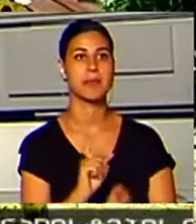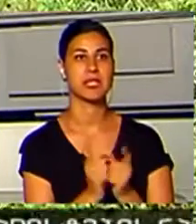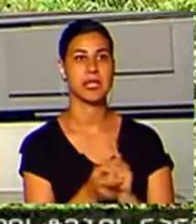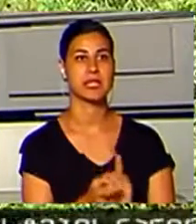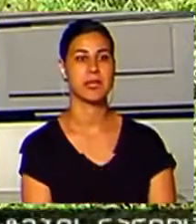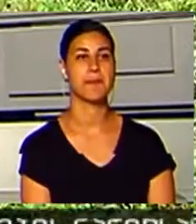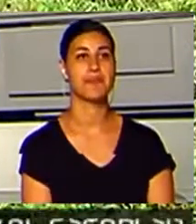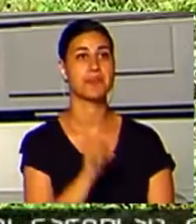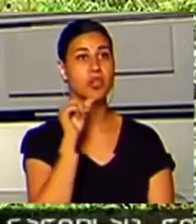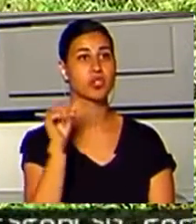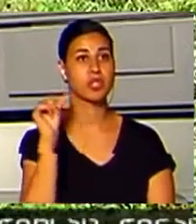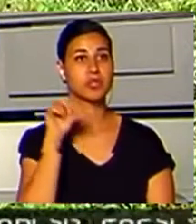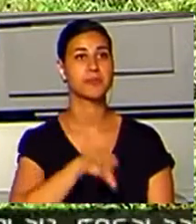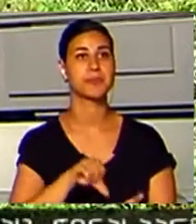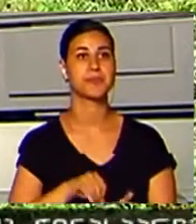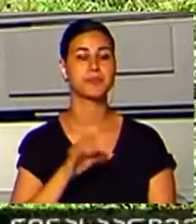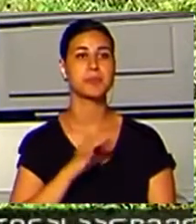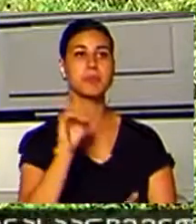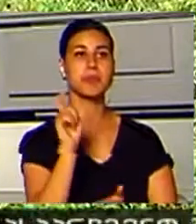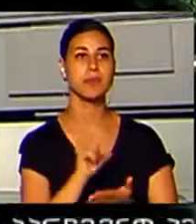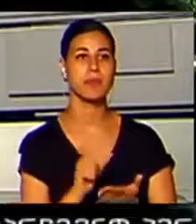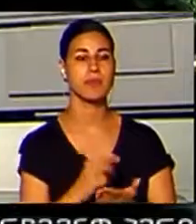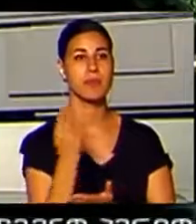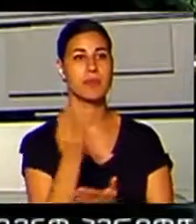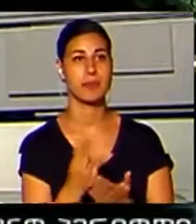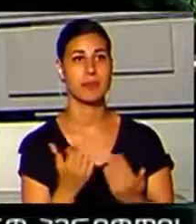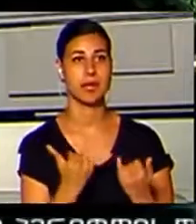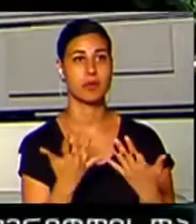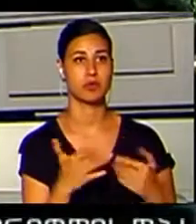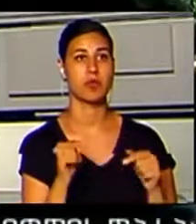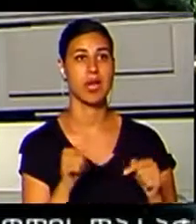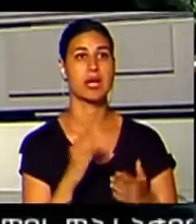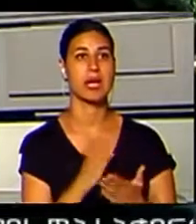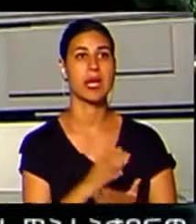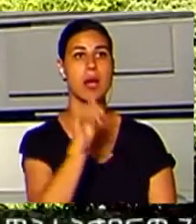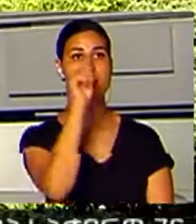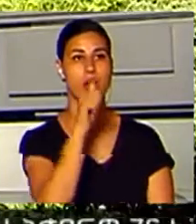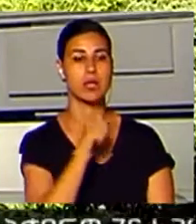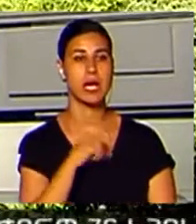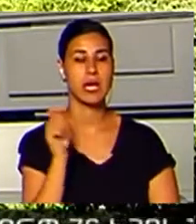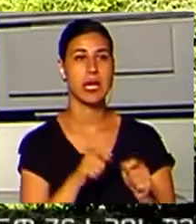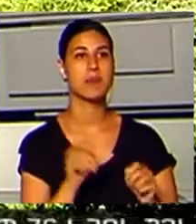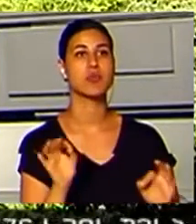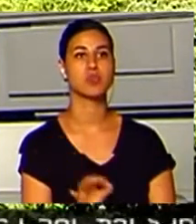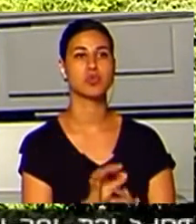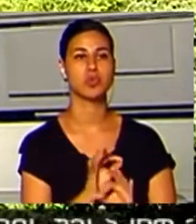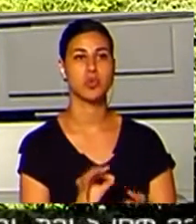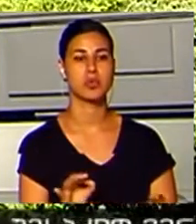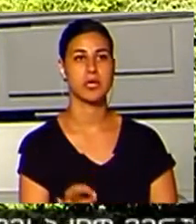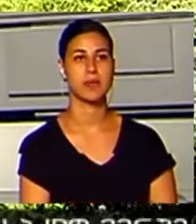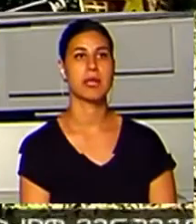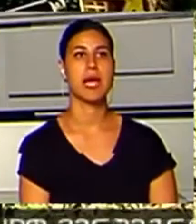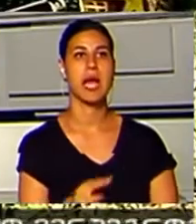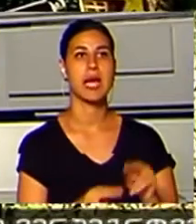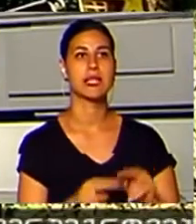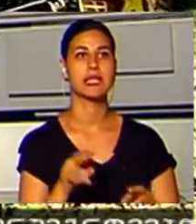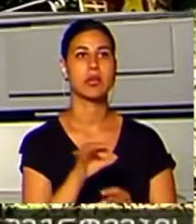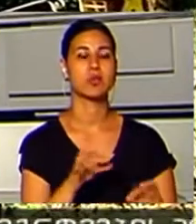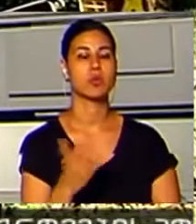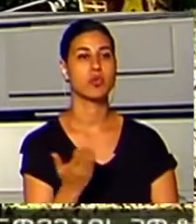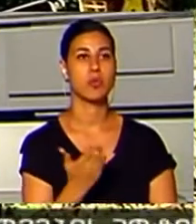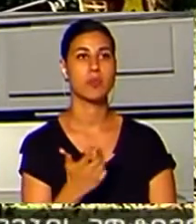თუ მონაწილეობდა მხოლოდ მწერლები და მხატვრები, წელს უკვე აქ არიან მოქანდაკეები, მუსიკოსები, არქიტექტორები, რომლებიც